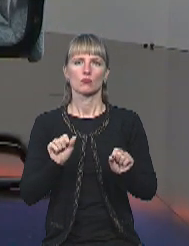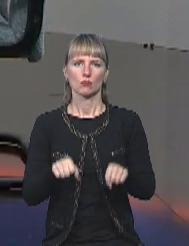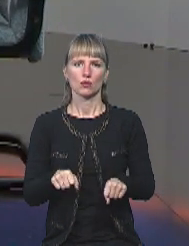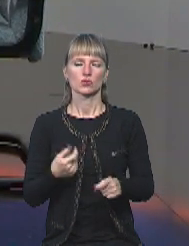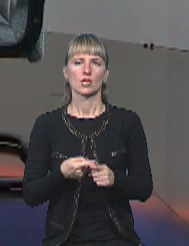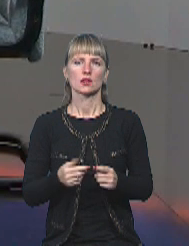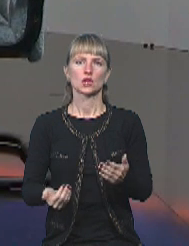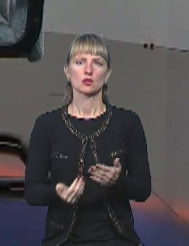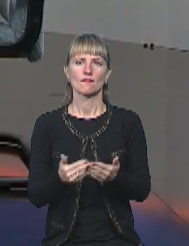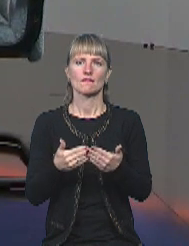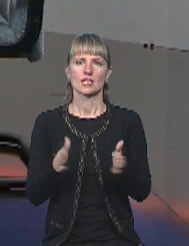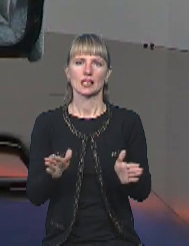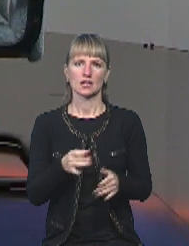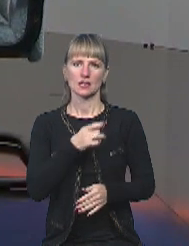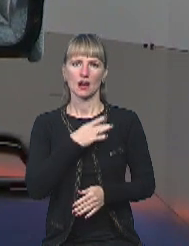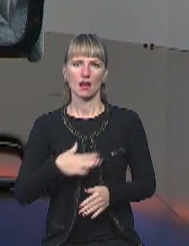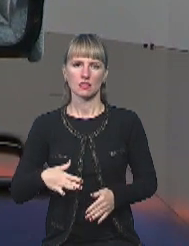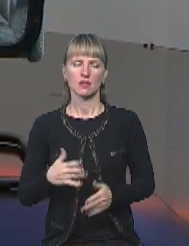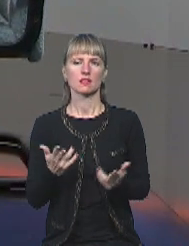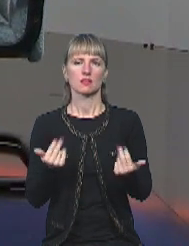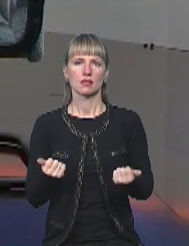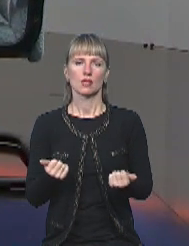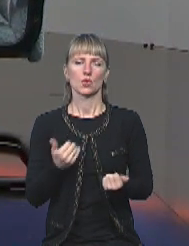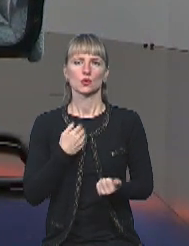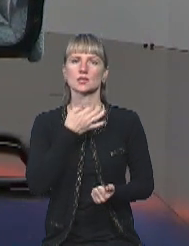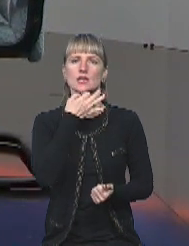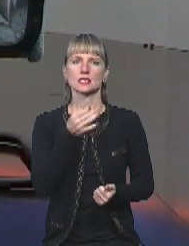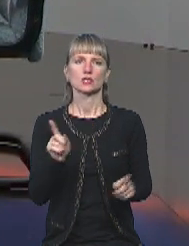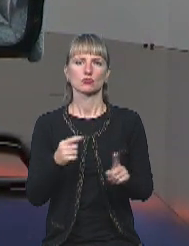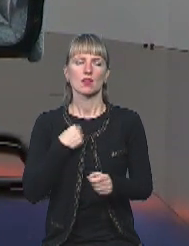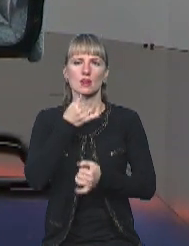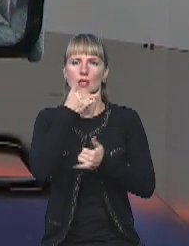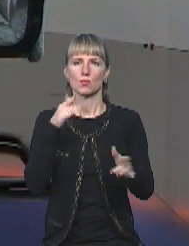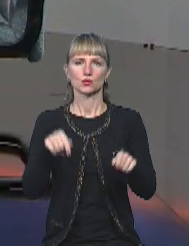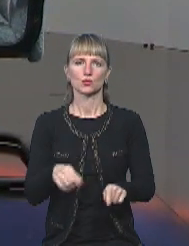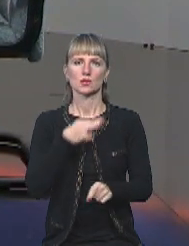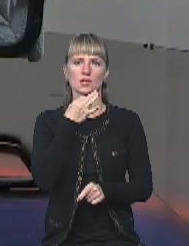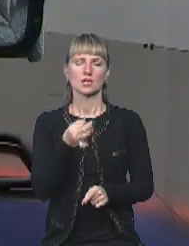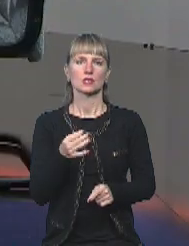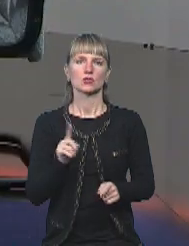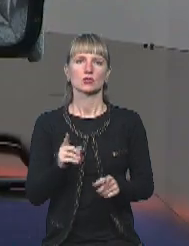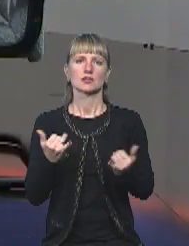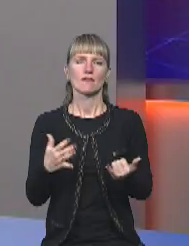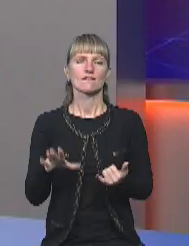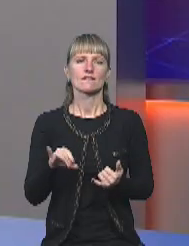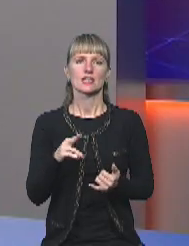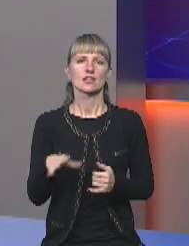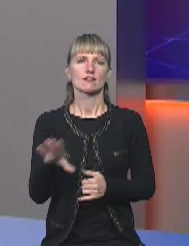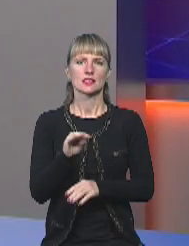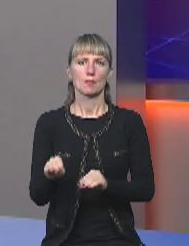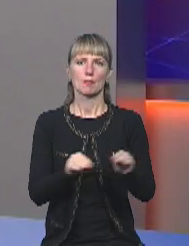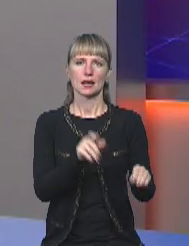це знову відкриті рани стали. Так, безумовно. І хочу сказати, років. Що ну, я не можу тут казати сьогодні від всіх переселенців або